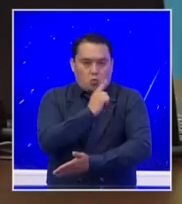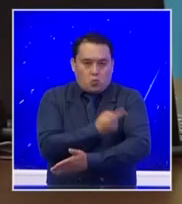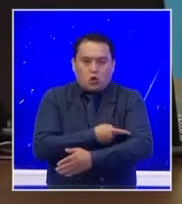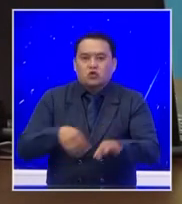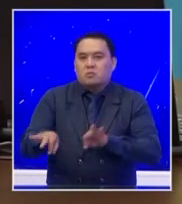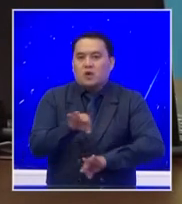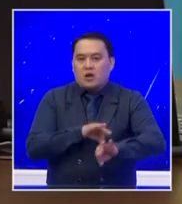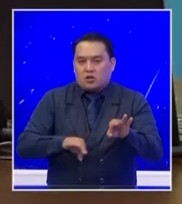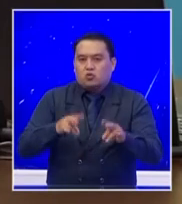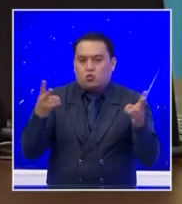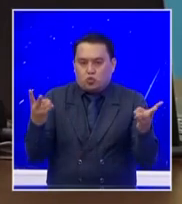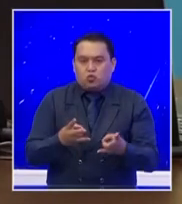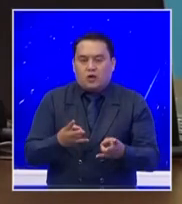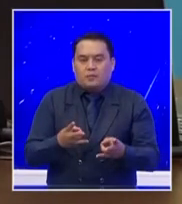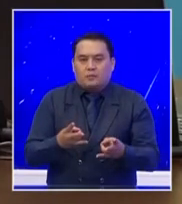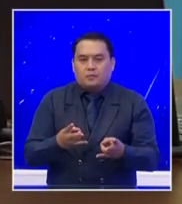проекты.